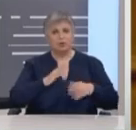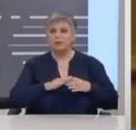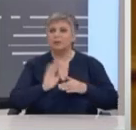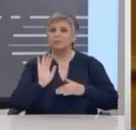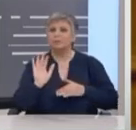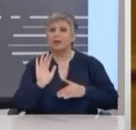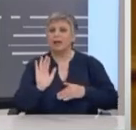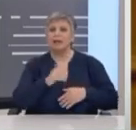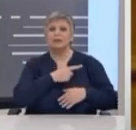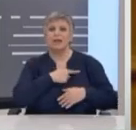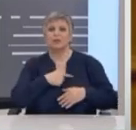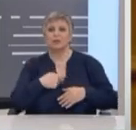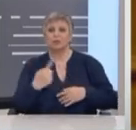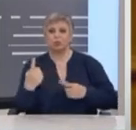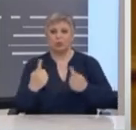Αναφέρομαι